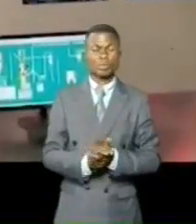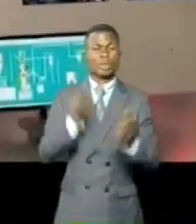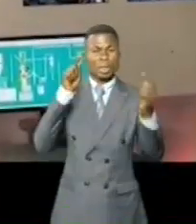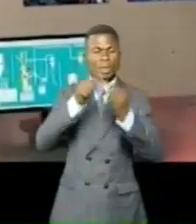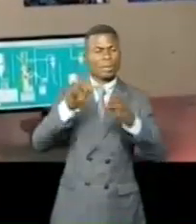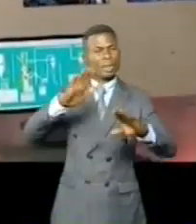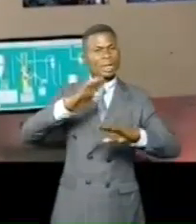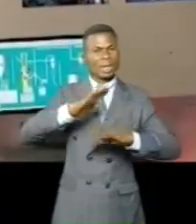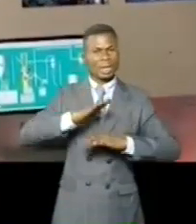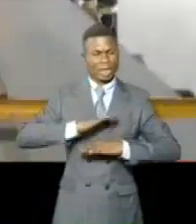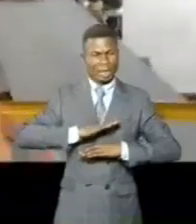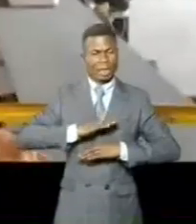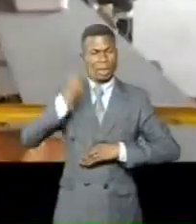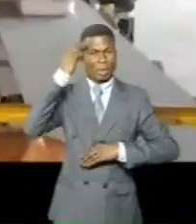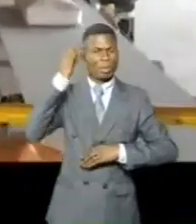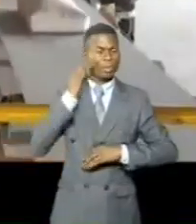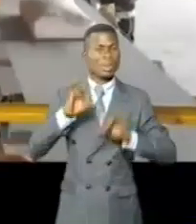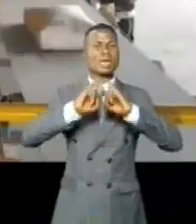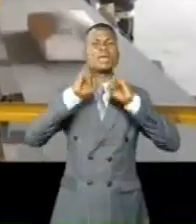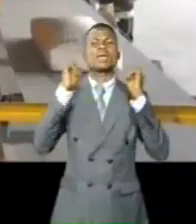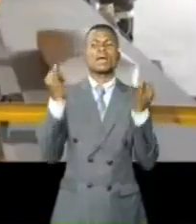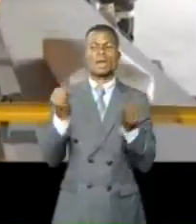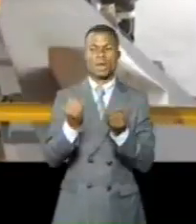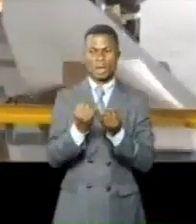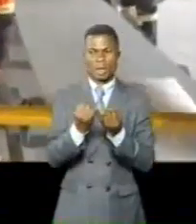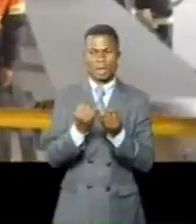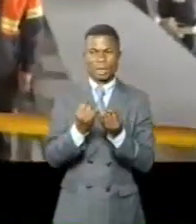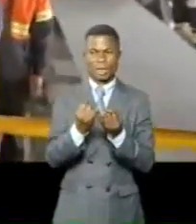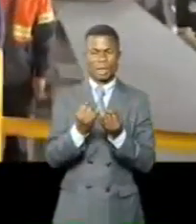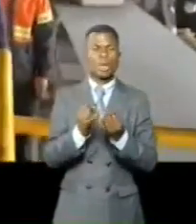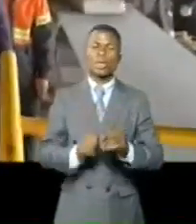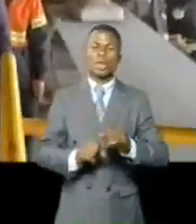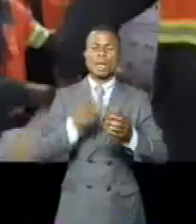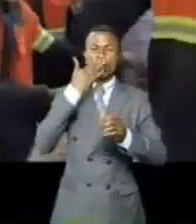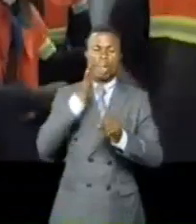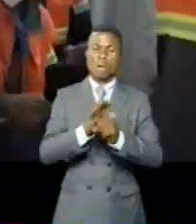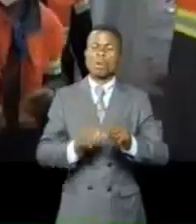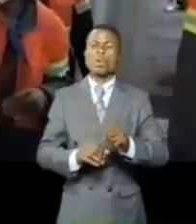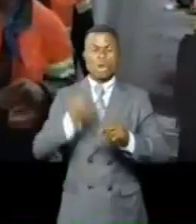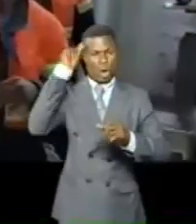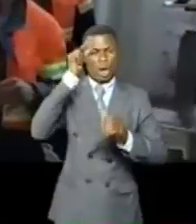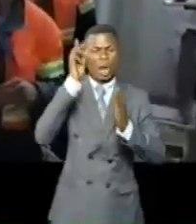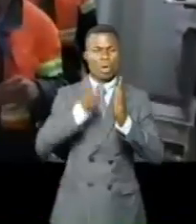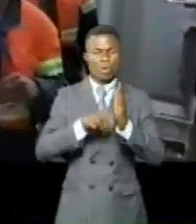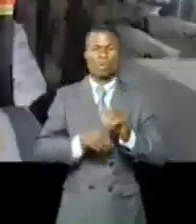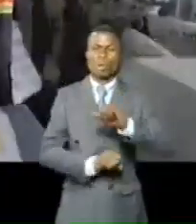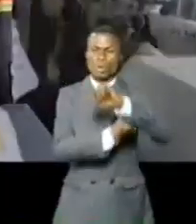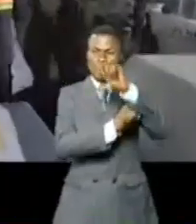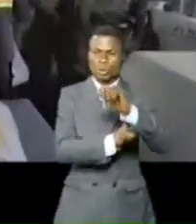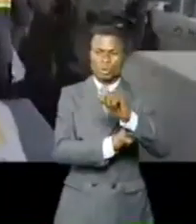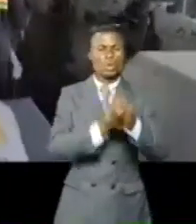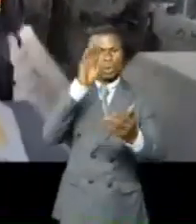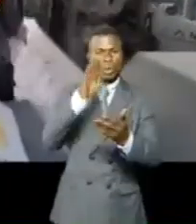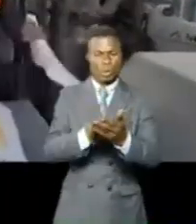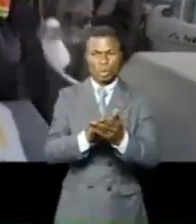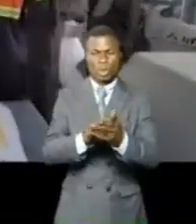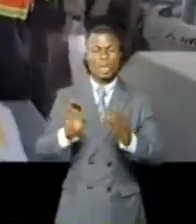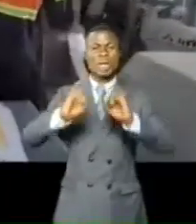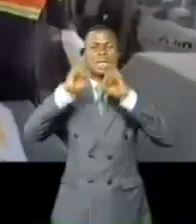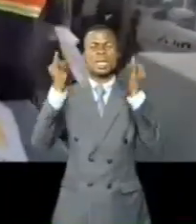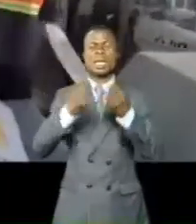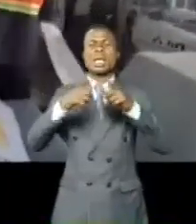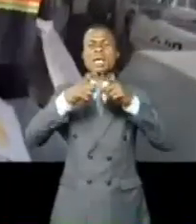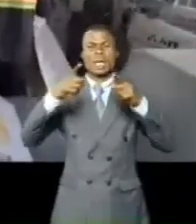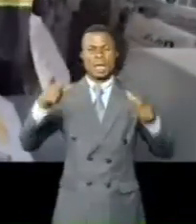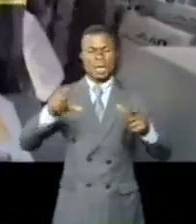de satisfaction du ministre de l'Industrie qui a promis l'accompagnement du gouvernement avec des allègements, car cette grande unité de